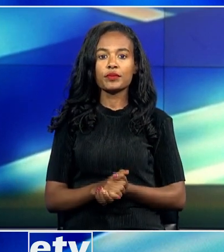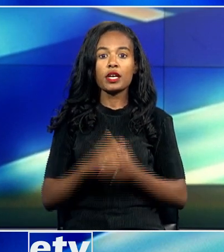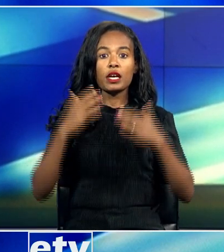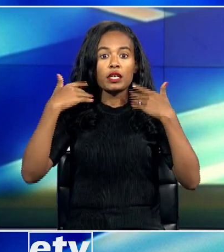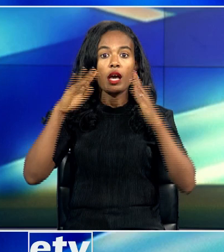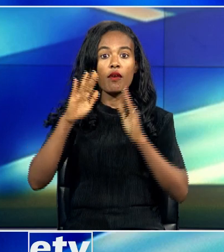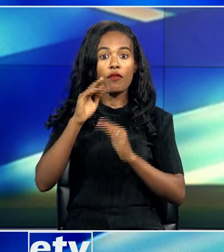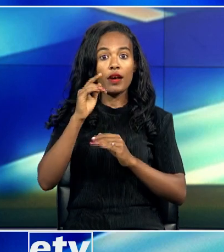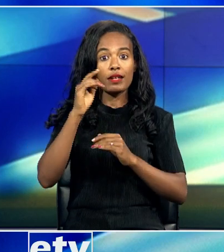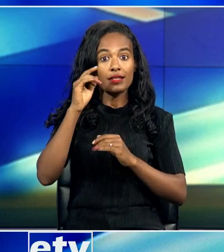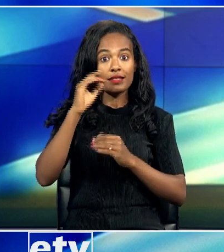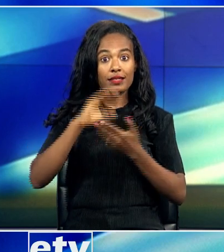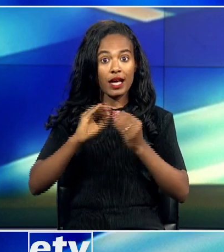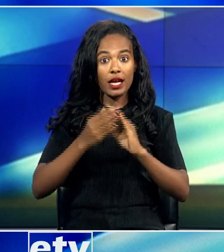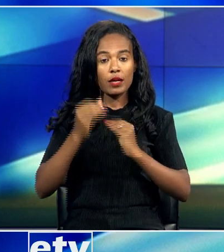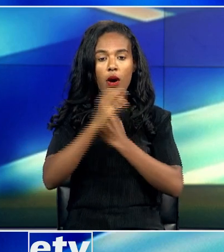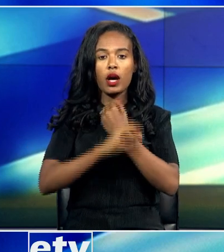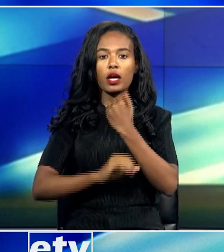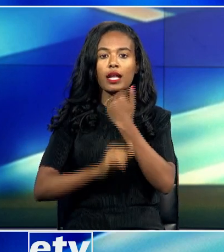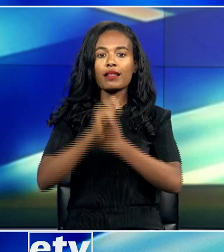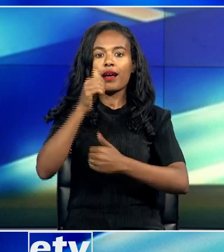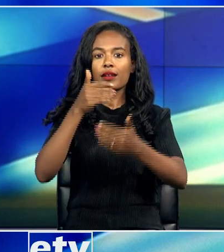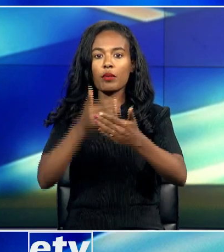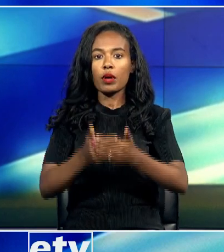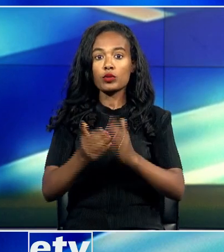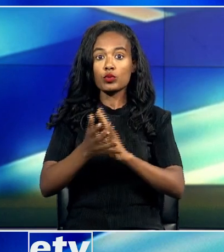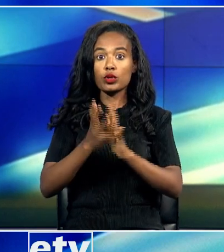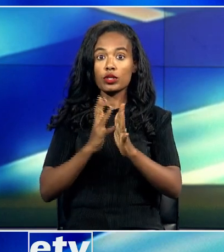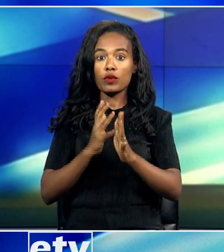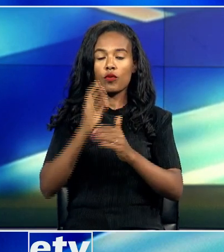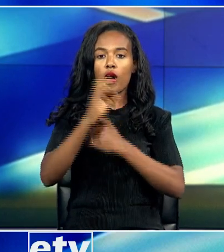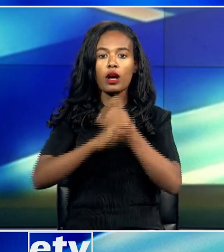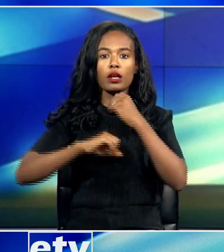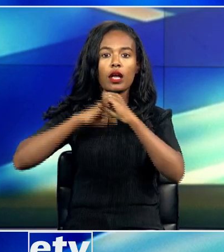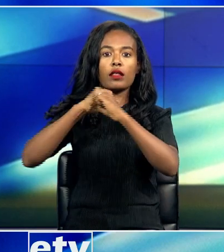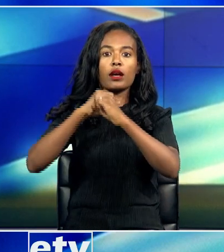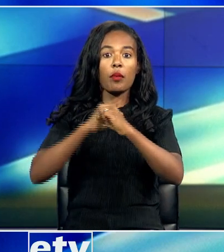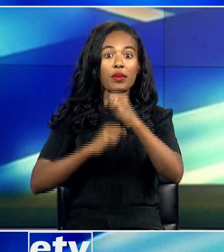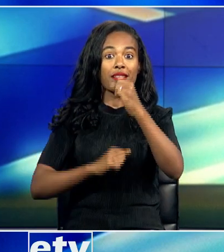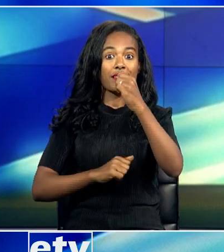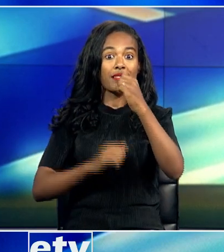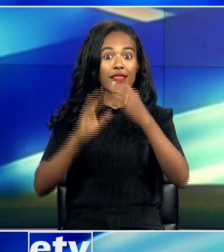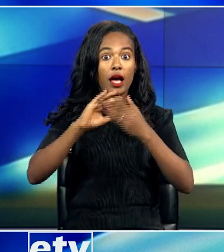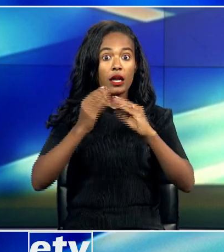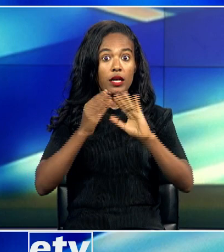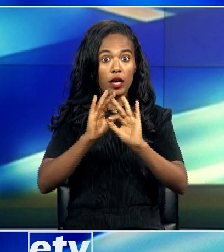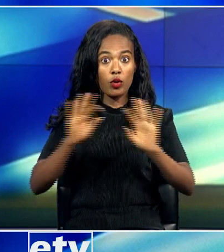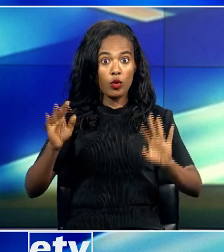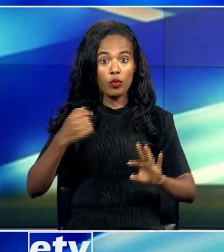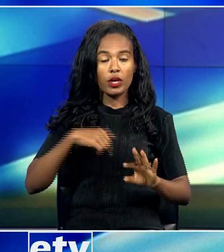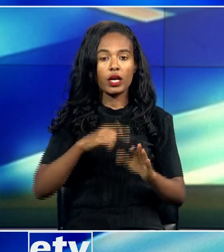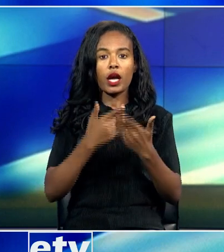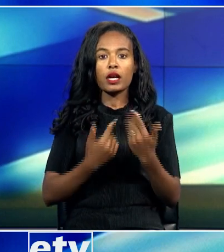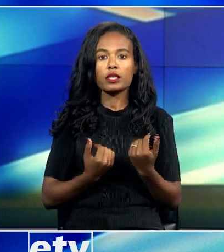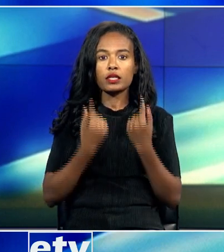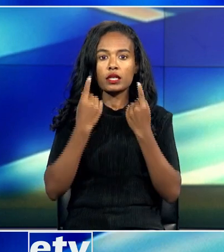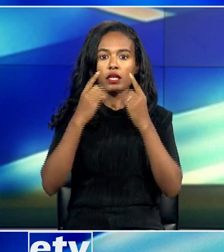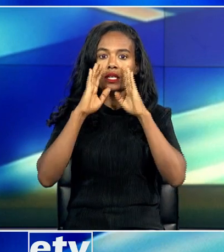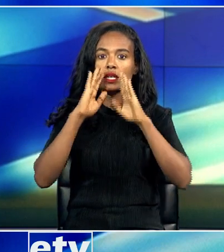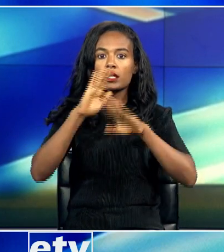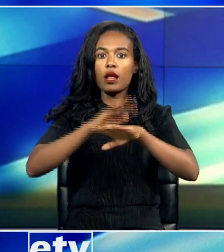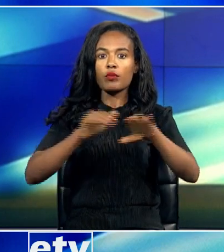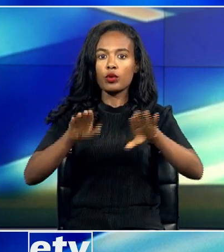የአፋር ታሪክ በሀገር ላይ ጥቃት ከሚያደርሱ ኃይሎች ጋር ተሰልፎ ሀገርን ያጠቃበት ታሪክ የለውም። እኛም ይህን ስንረዳ የሰላም